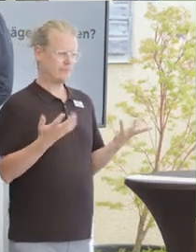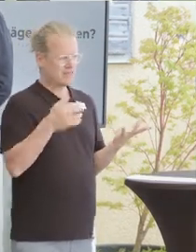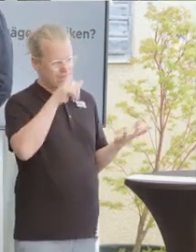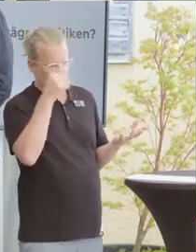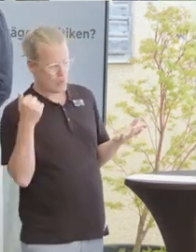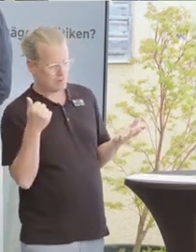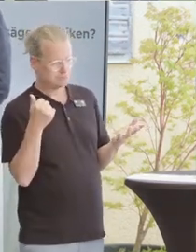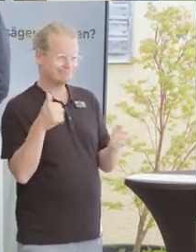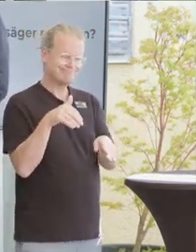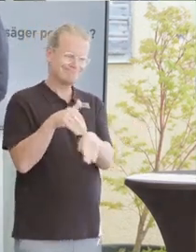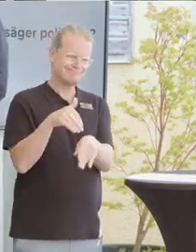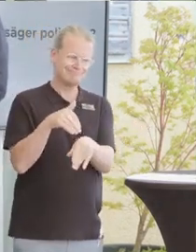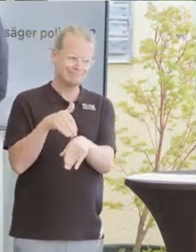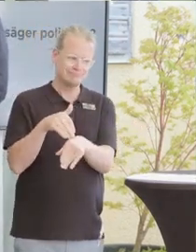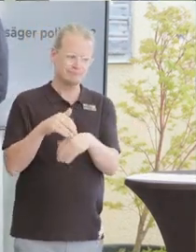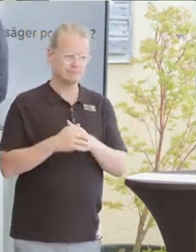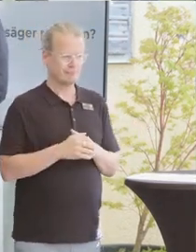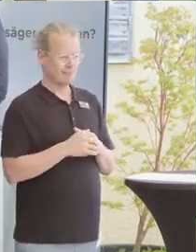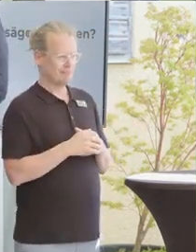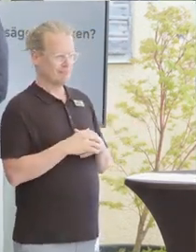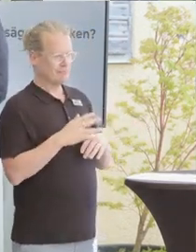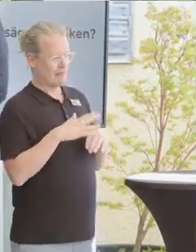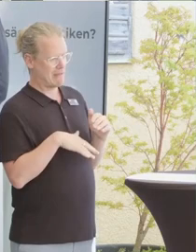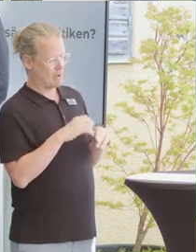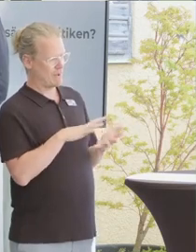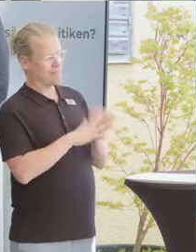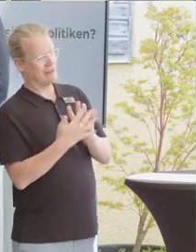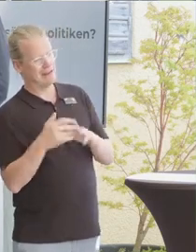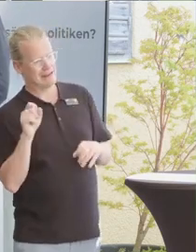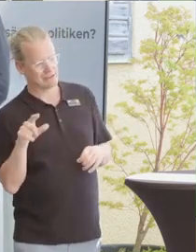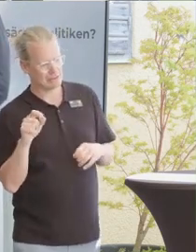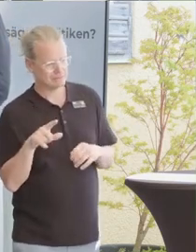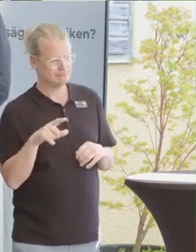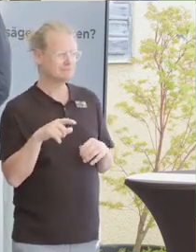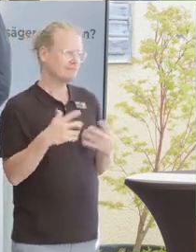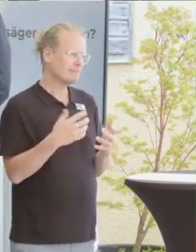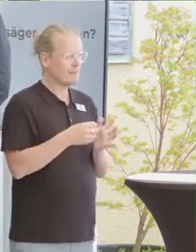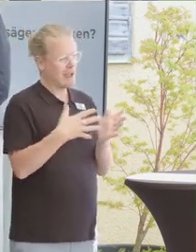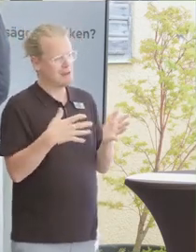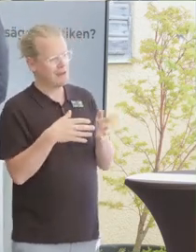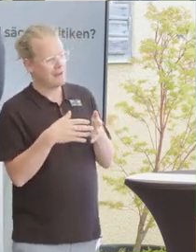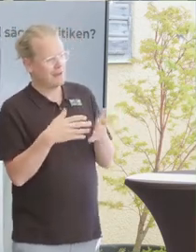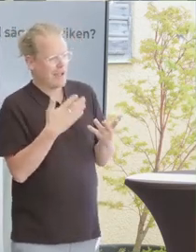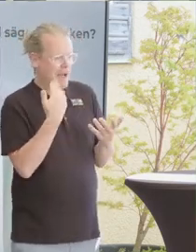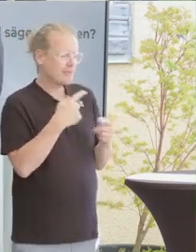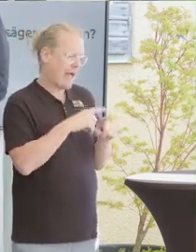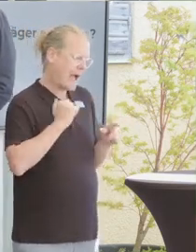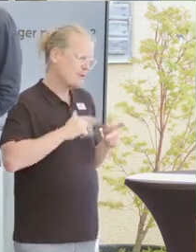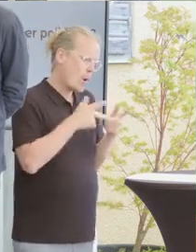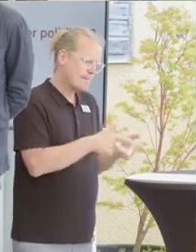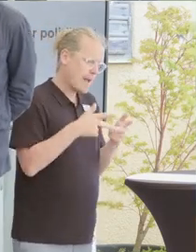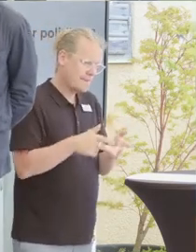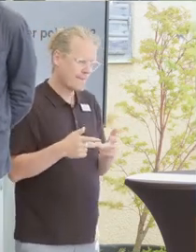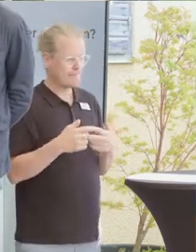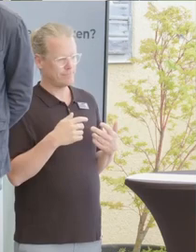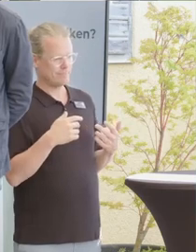budskapet, för det handlar om digitalisering i stort, där man även behöver tänka igen på oss myndigheter som också